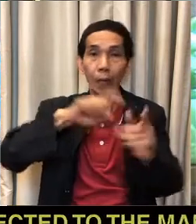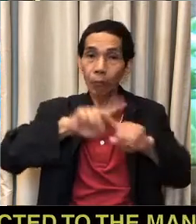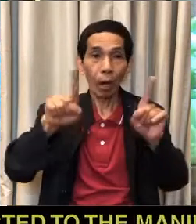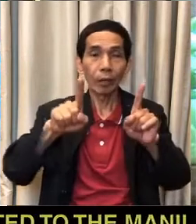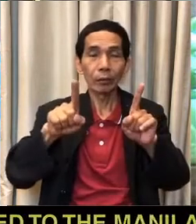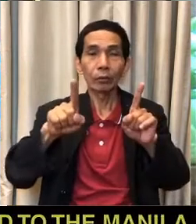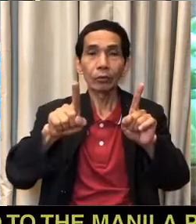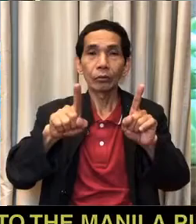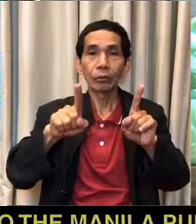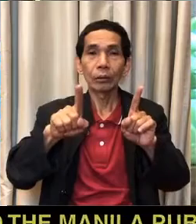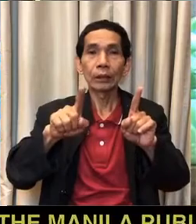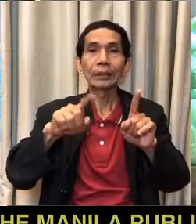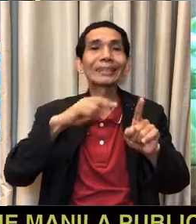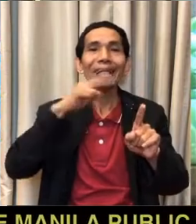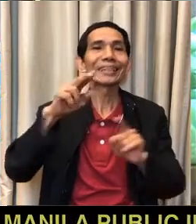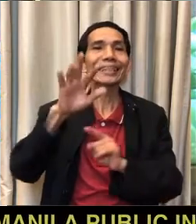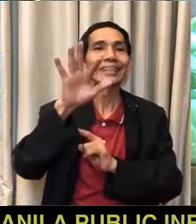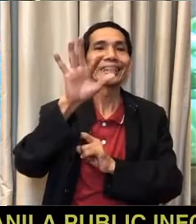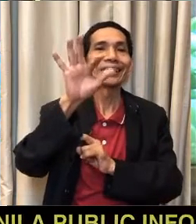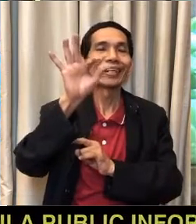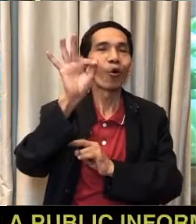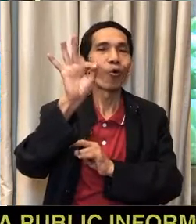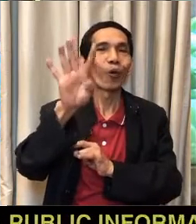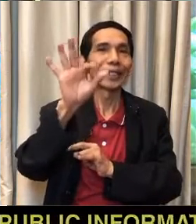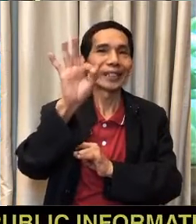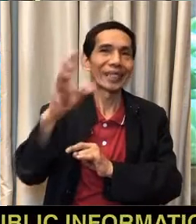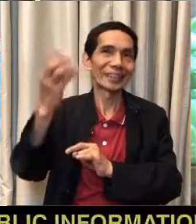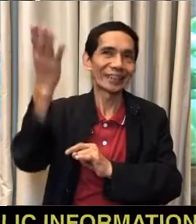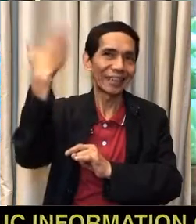Pero, hindi nung 1990 pa, ha? No?